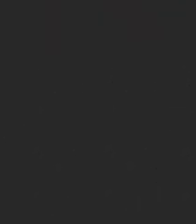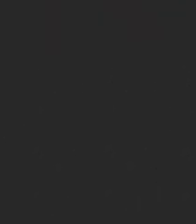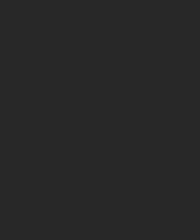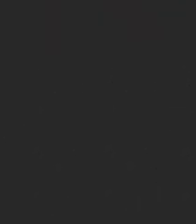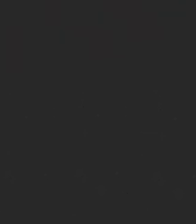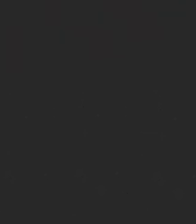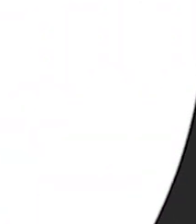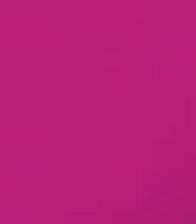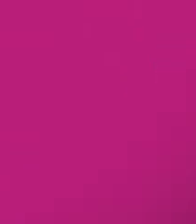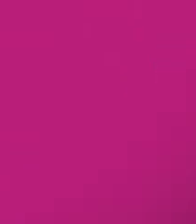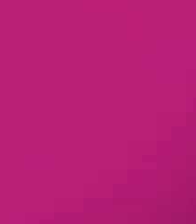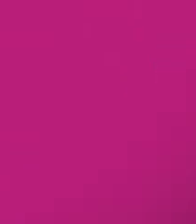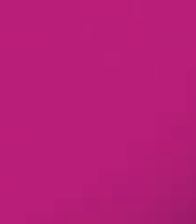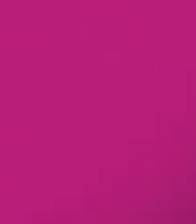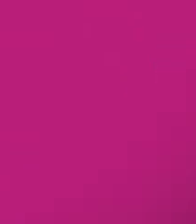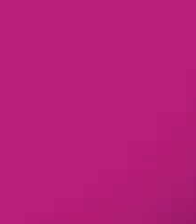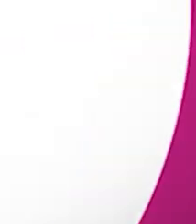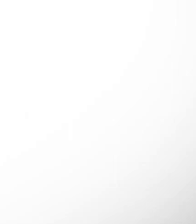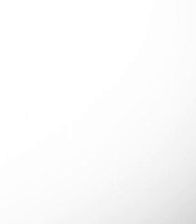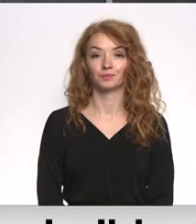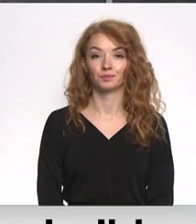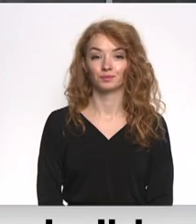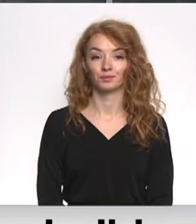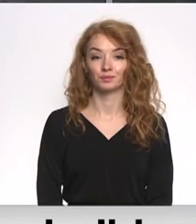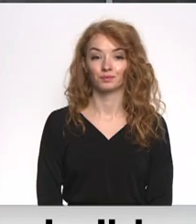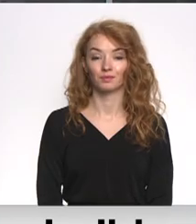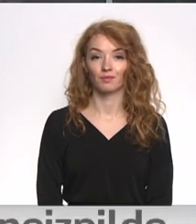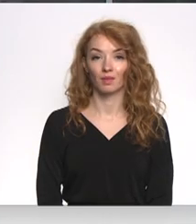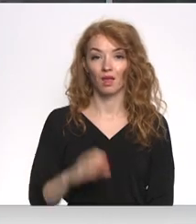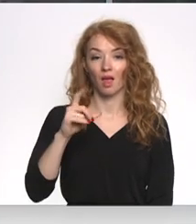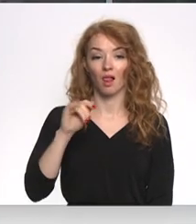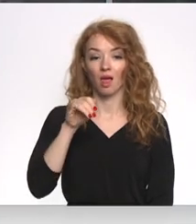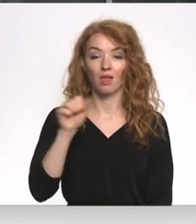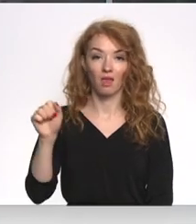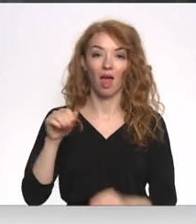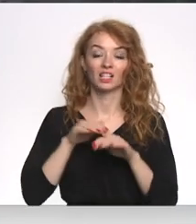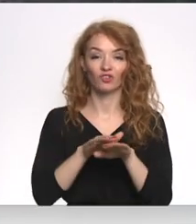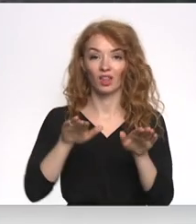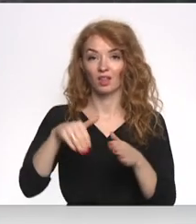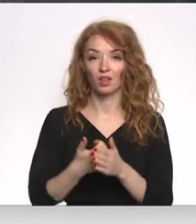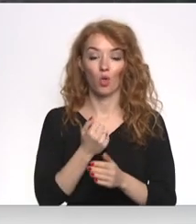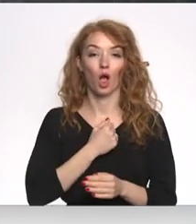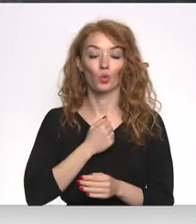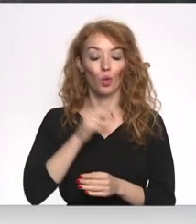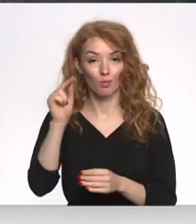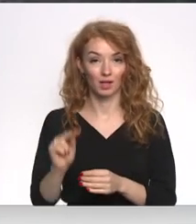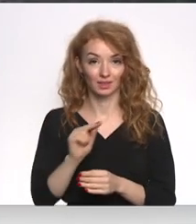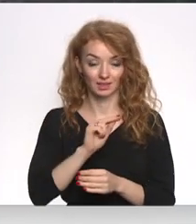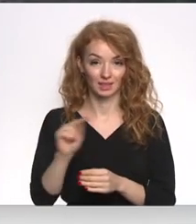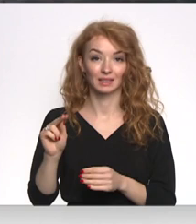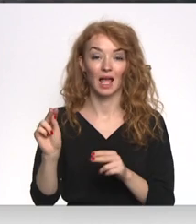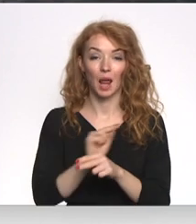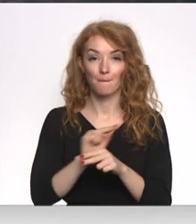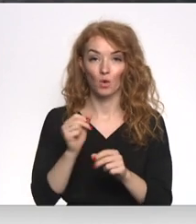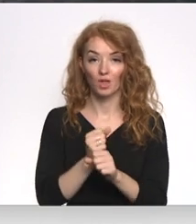Re, viss ēters ir te! Elijā šodien iesvētīta jaunā katoļa baznīca. Dievnama